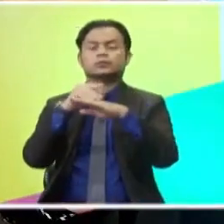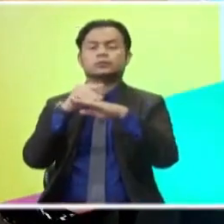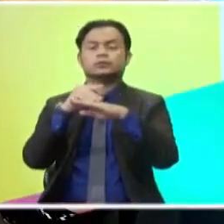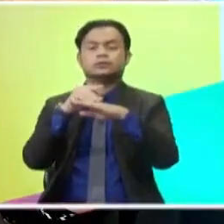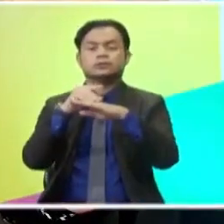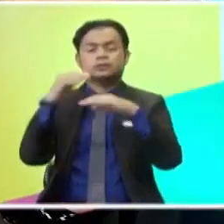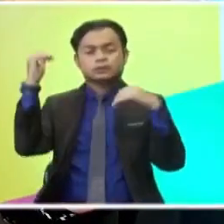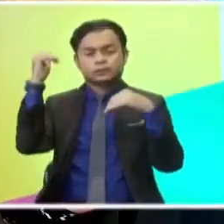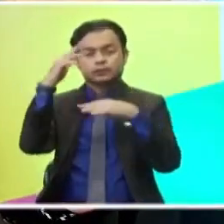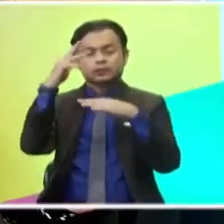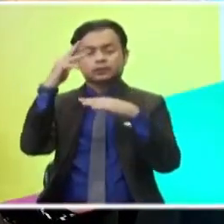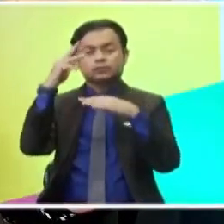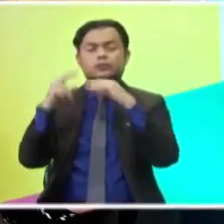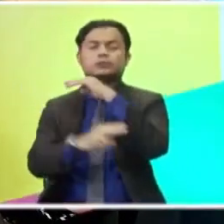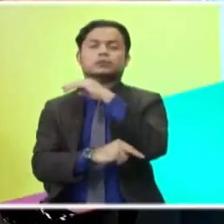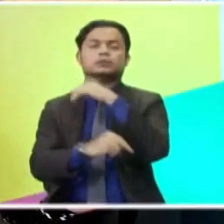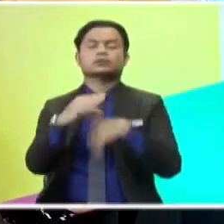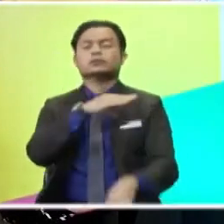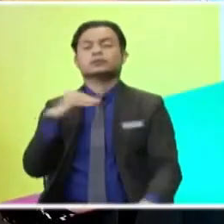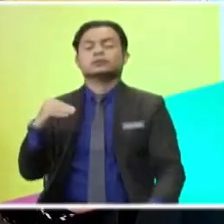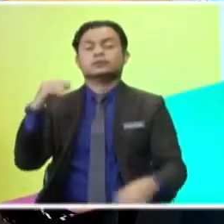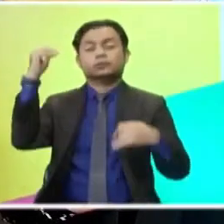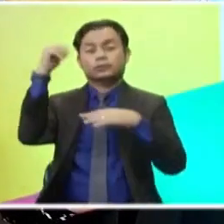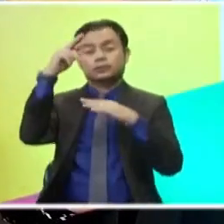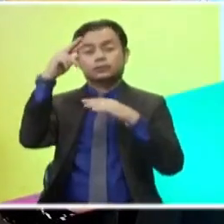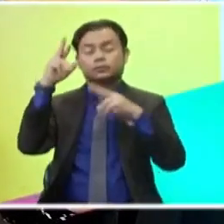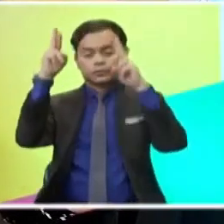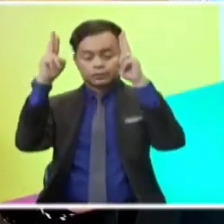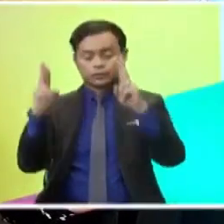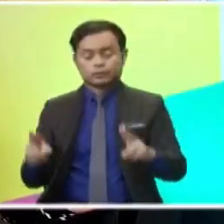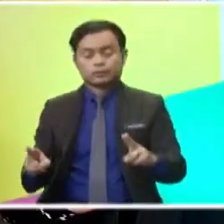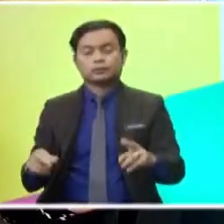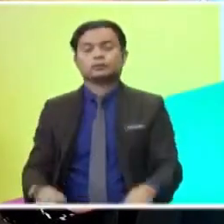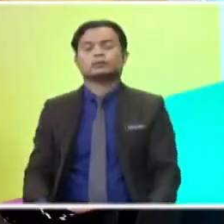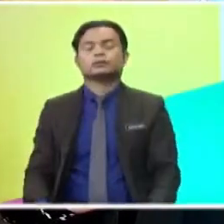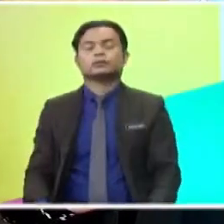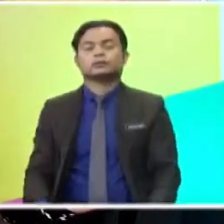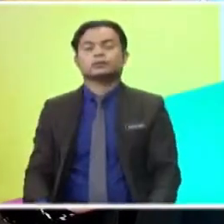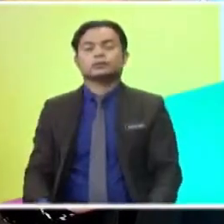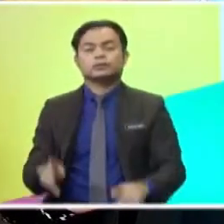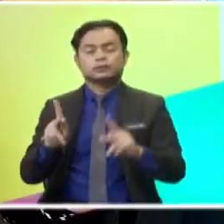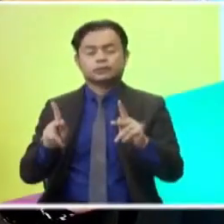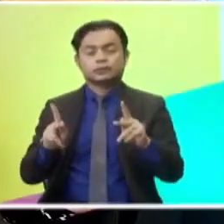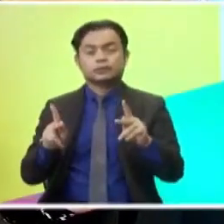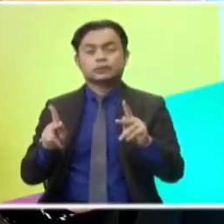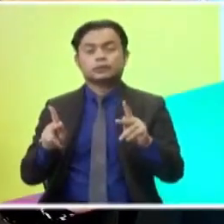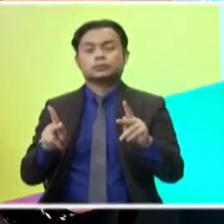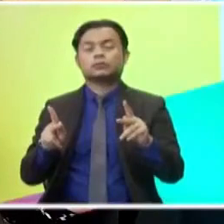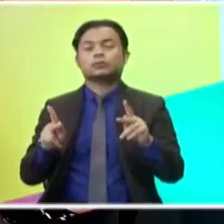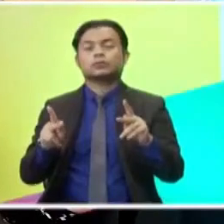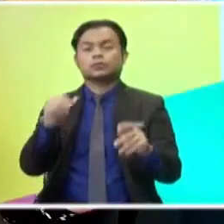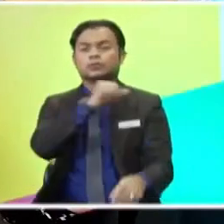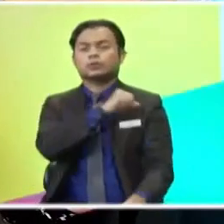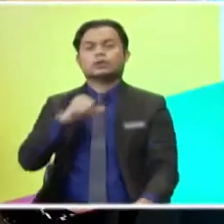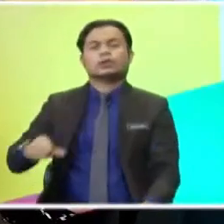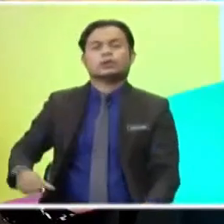mesti diperkenankan oleh Yang di-Pertuan Agong dulu. Ada mesti diperkenankan oleh di-Pertuan Agong. Okey, jadi apa tugas Yang di-Pertuan Agong,